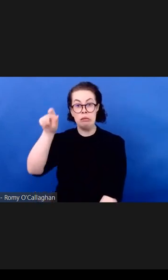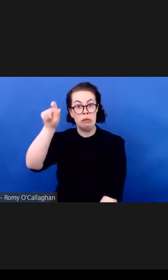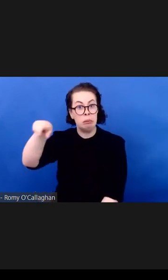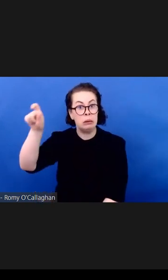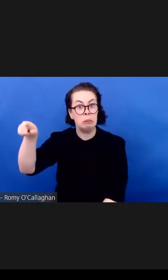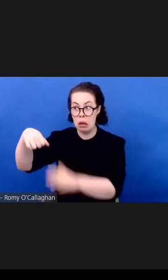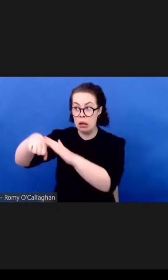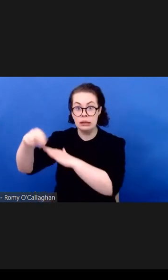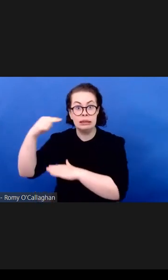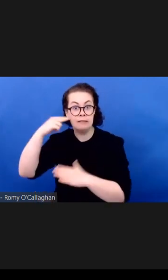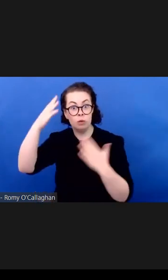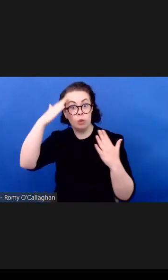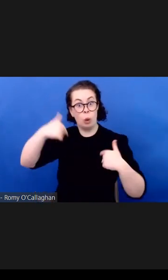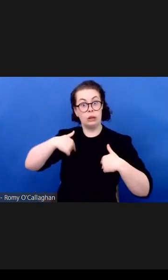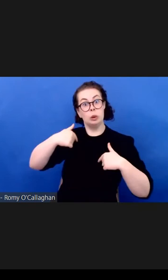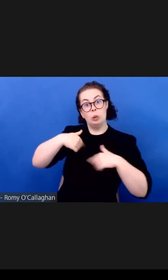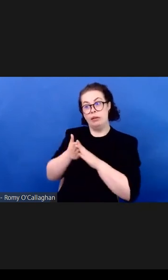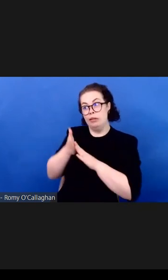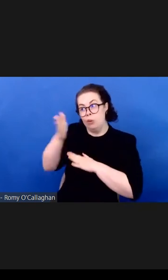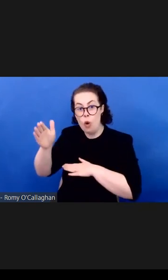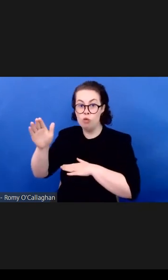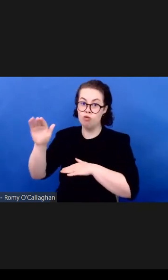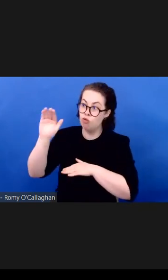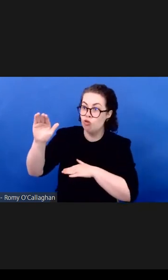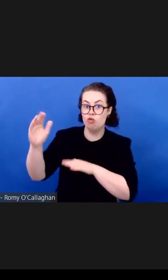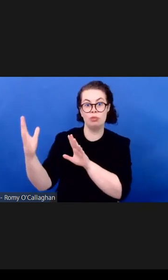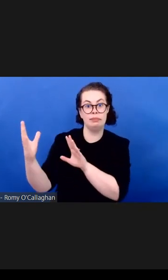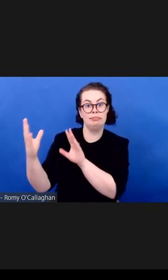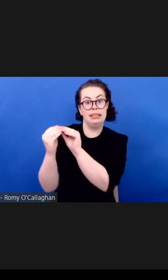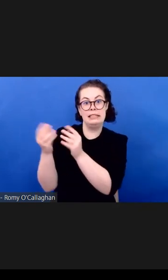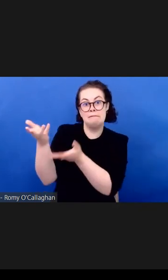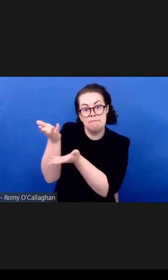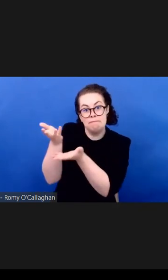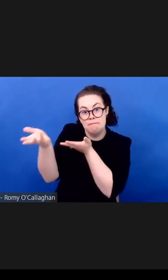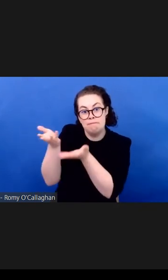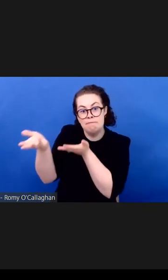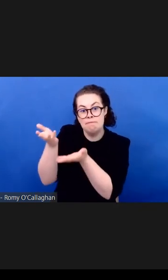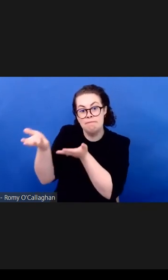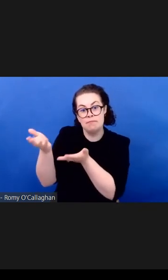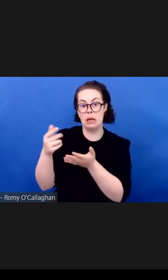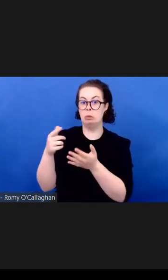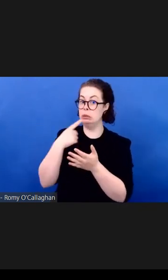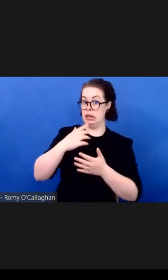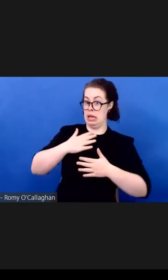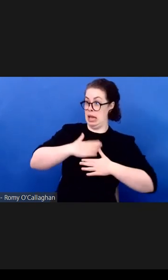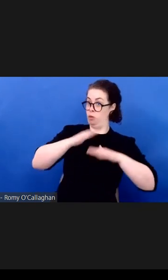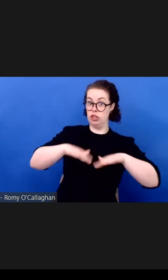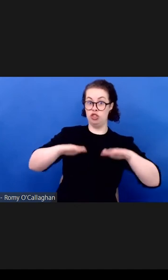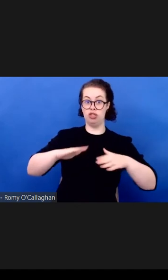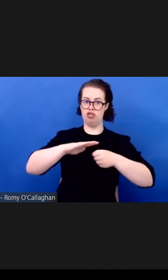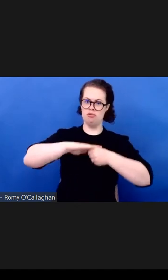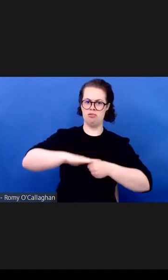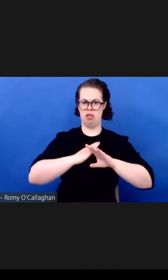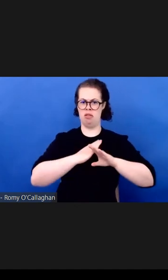বাবা মা আমাদের দলে নেই, তা আমরা সেখানে যাব, তাকে বুঝাবো যে এই বাচ্চাটা অন্য বাচ্চার থেকে মানে অবহেলা